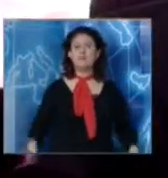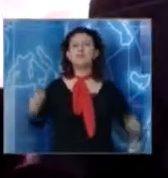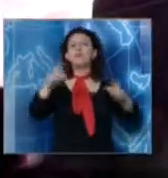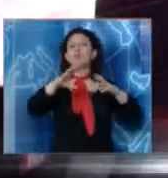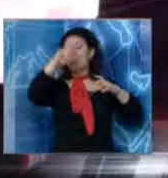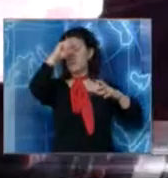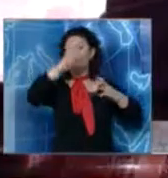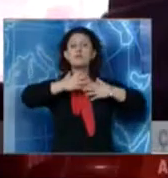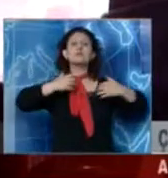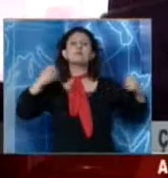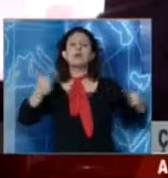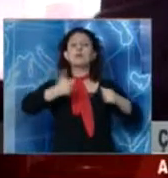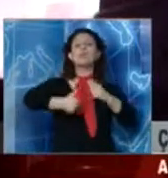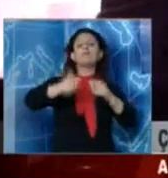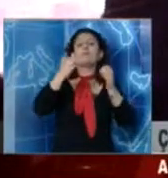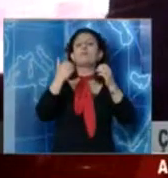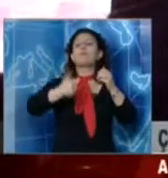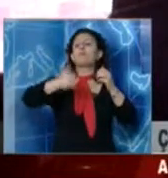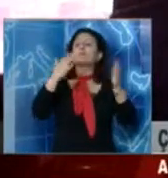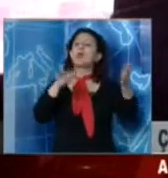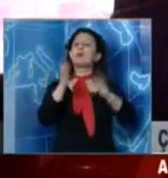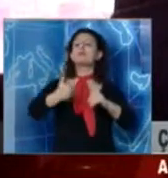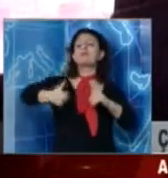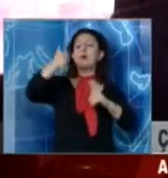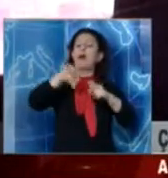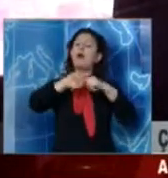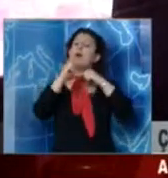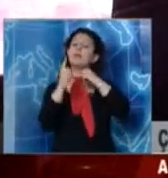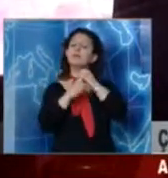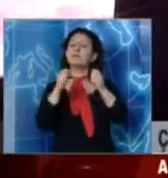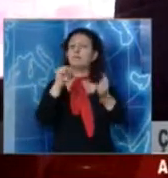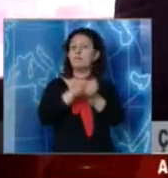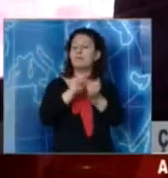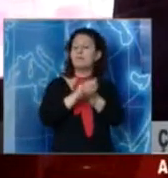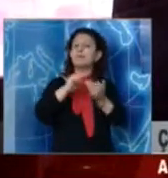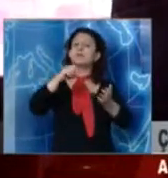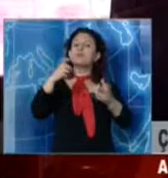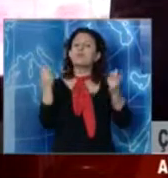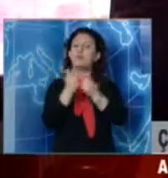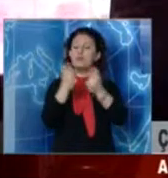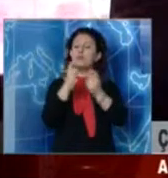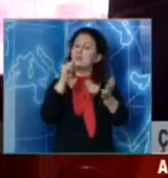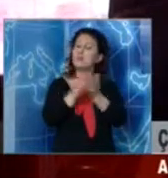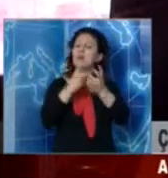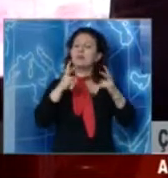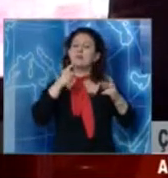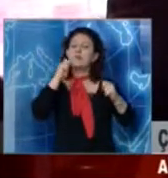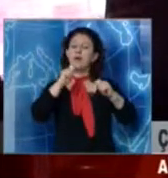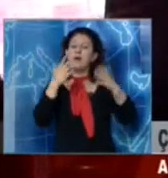Türk Sağlık Sen Kocaeli Şube Başkanı Ömer Çeker haftalık basın toplantısında basın açıklaması yaptı. Kanuna